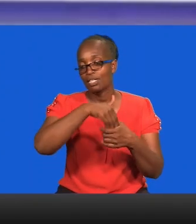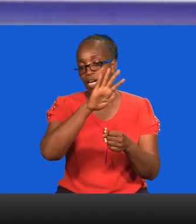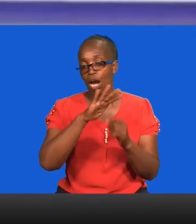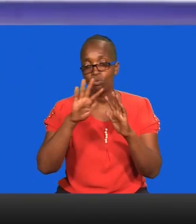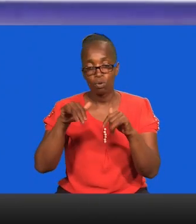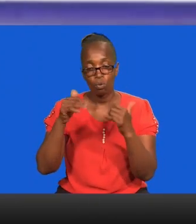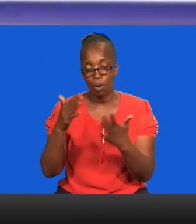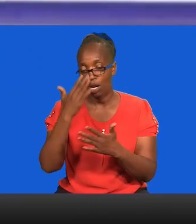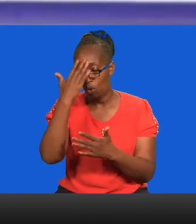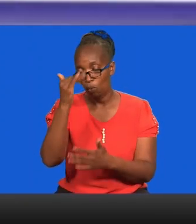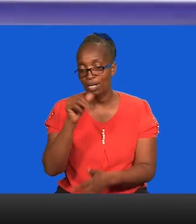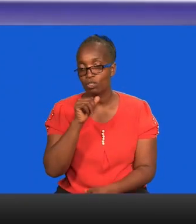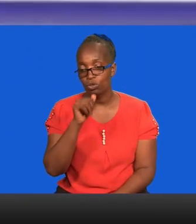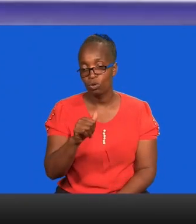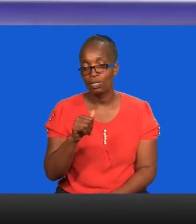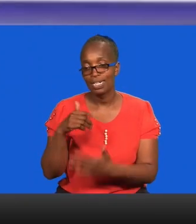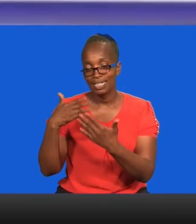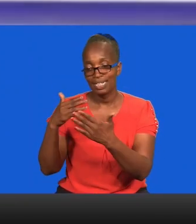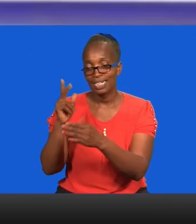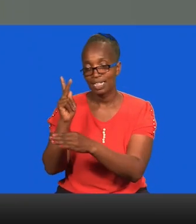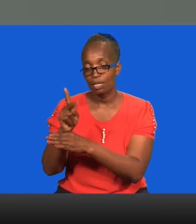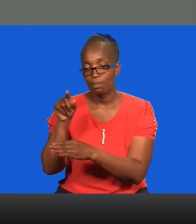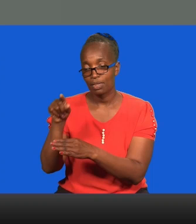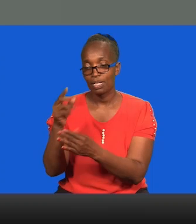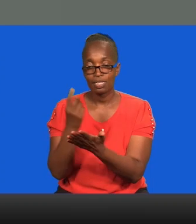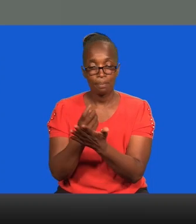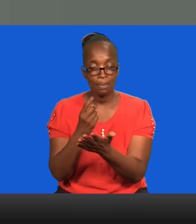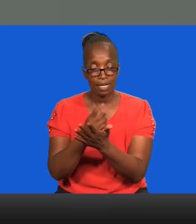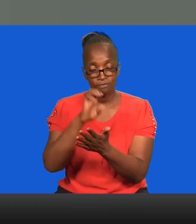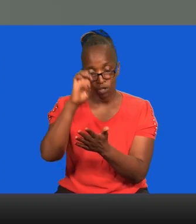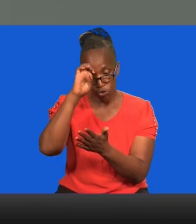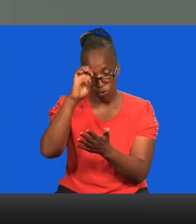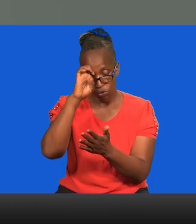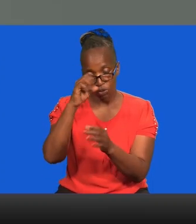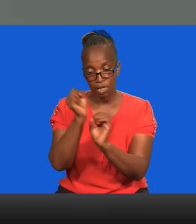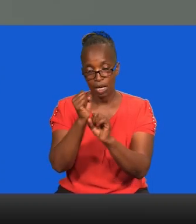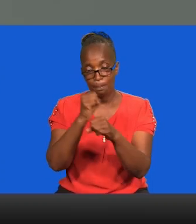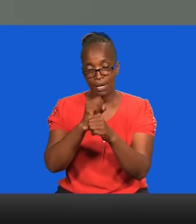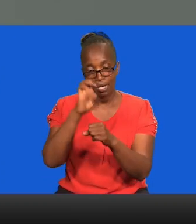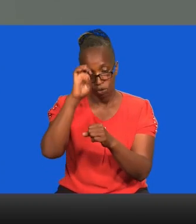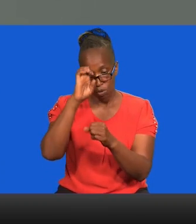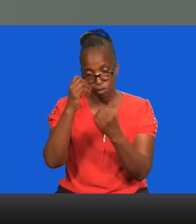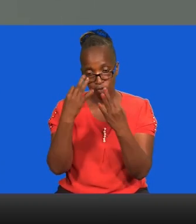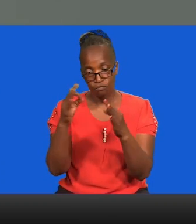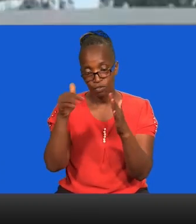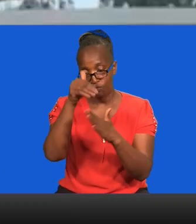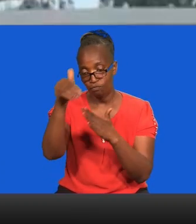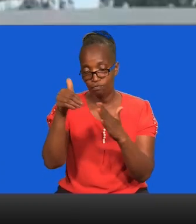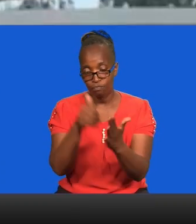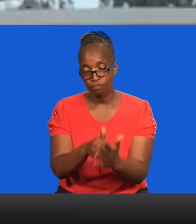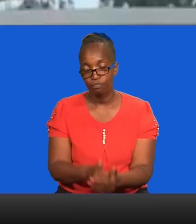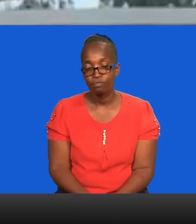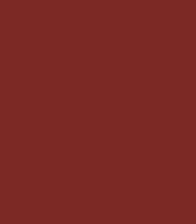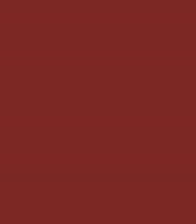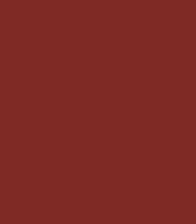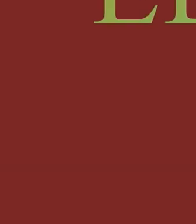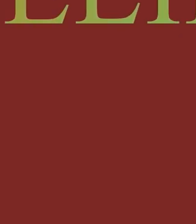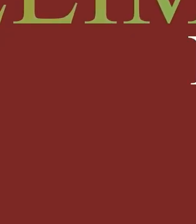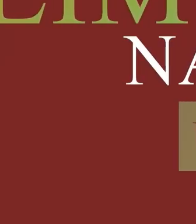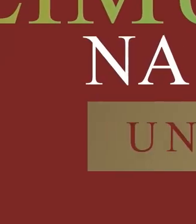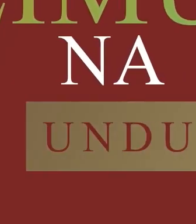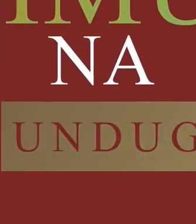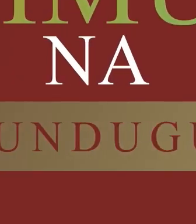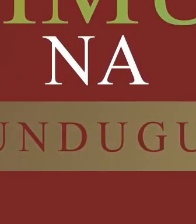them in education and make education free for all? Mary Kialo, makala elimu na Undugu.